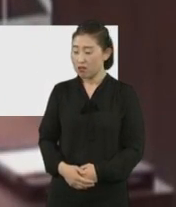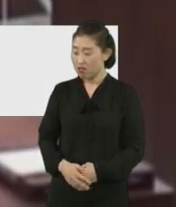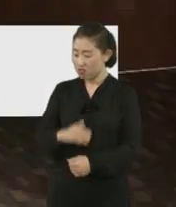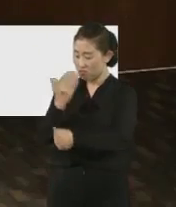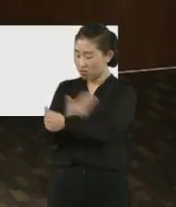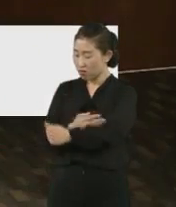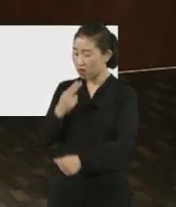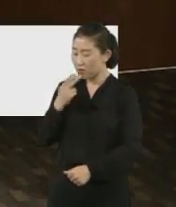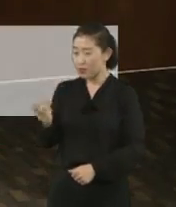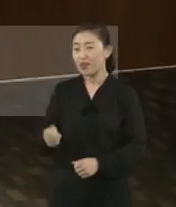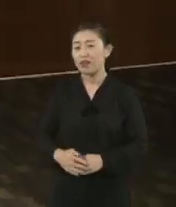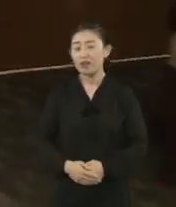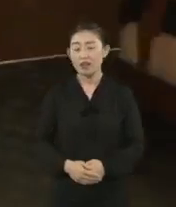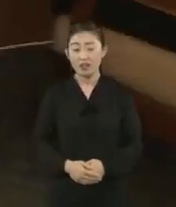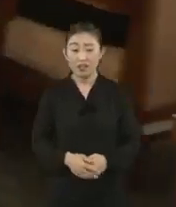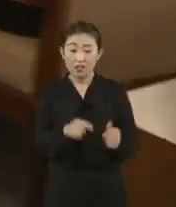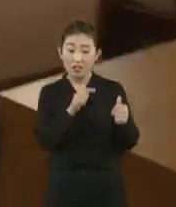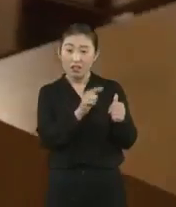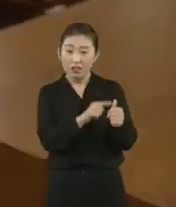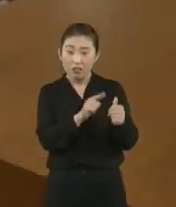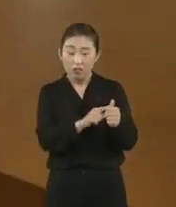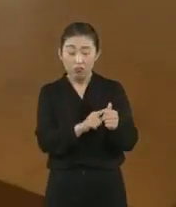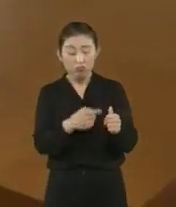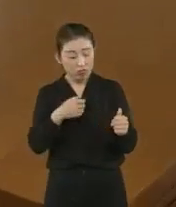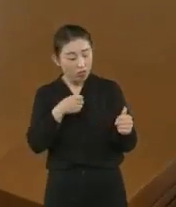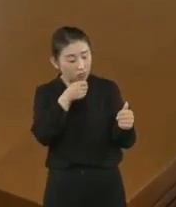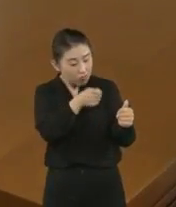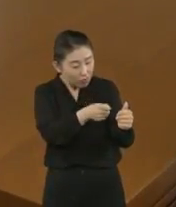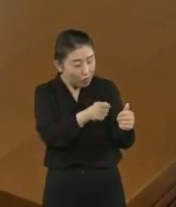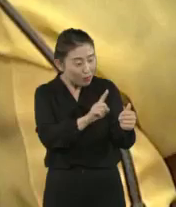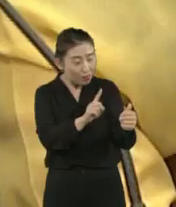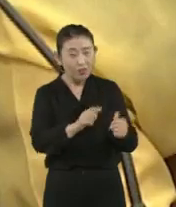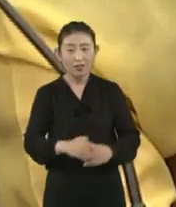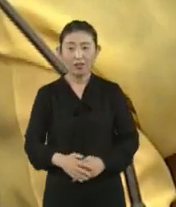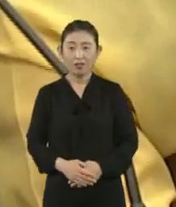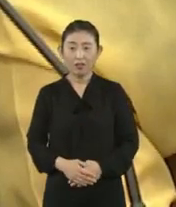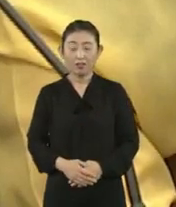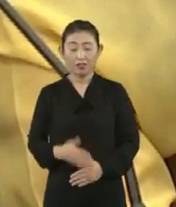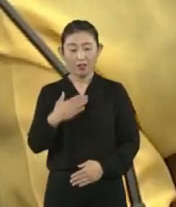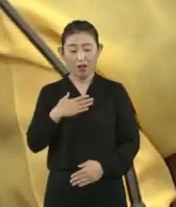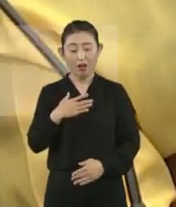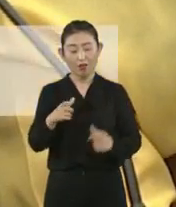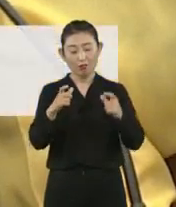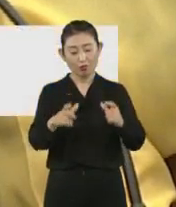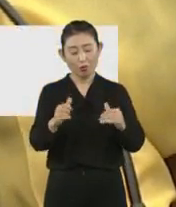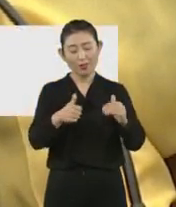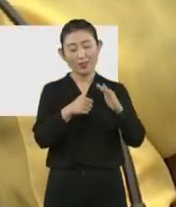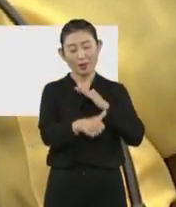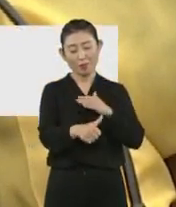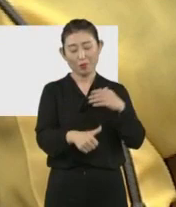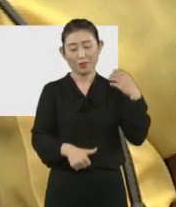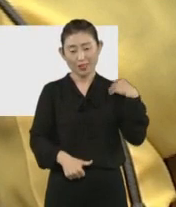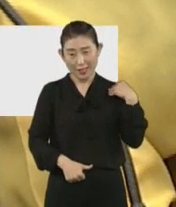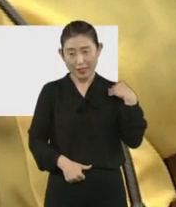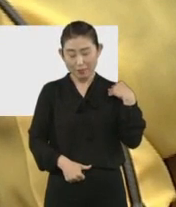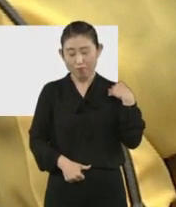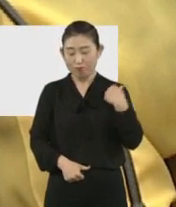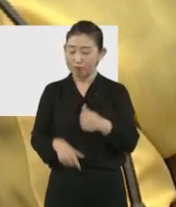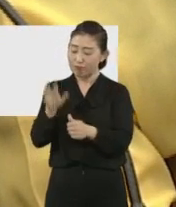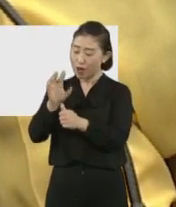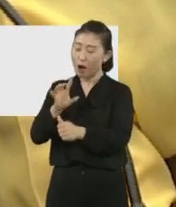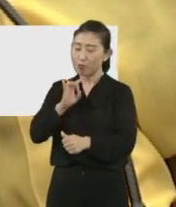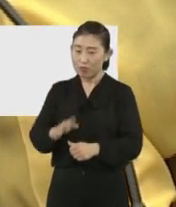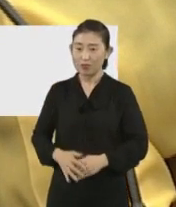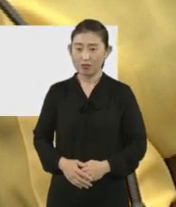발언권도 없어. 김득응 의원의 입장을 들어봤습니다. 저도 도민을 대변하기 위해서 한 일입니다. 그 과정